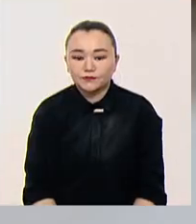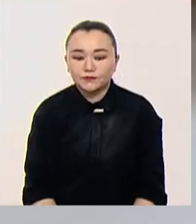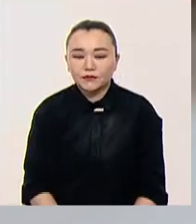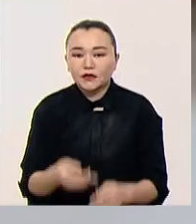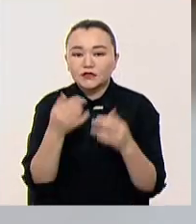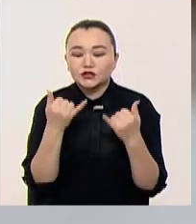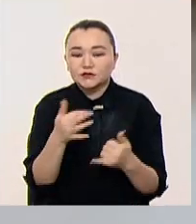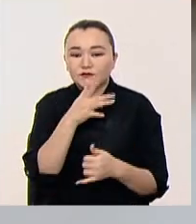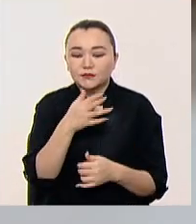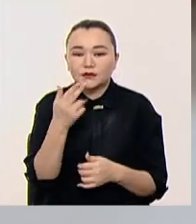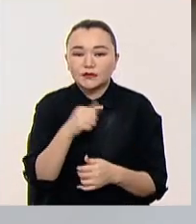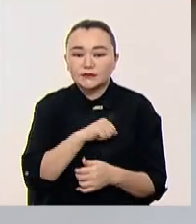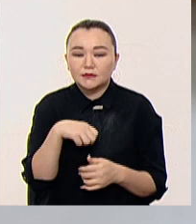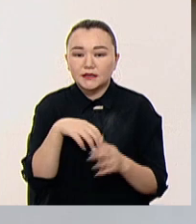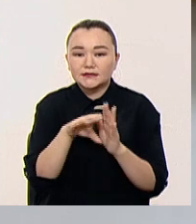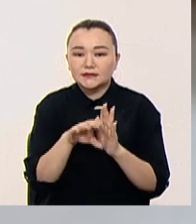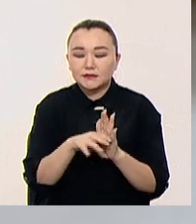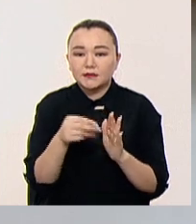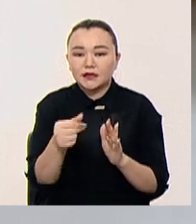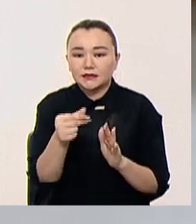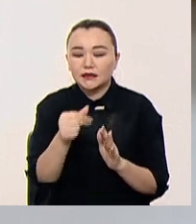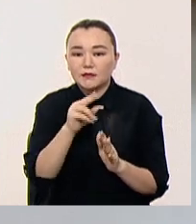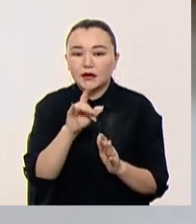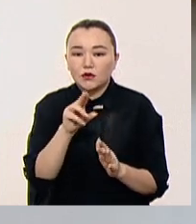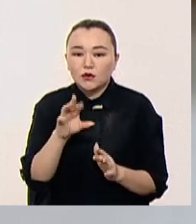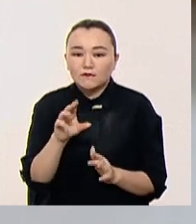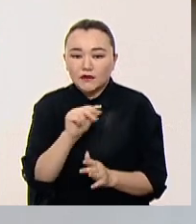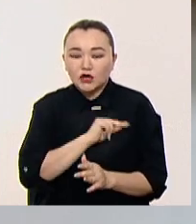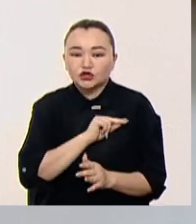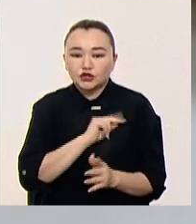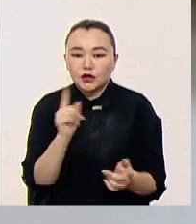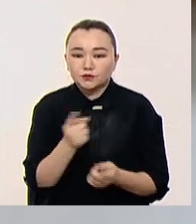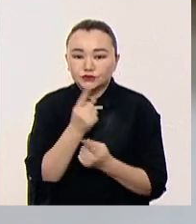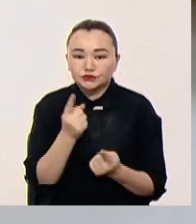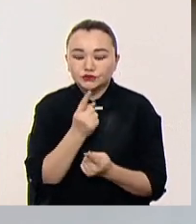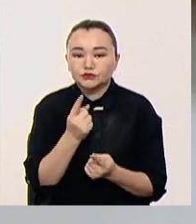В данный момент, да, сама система платных парковок функционирует в штатном режиме.